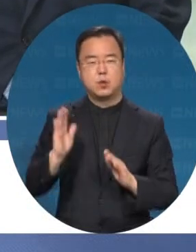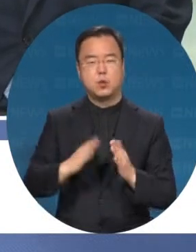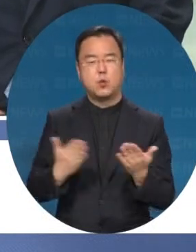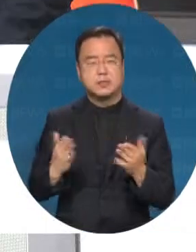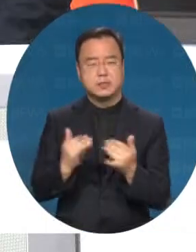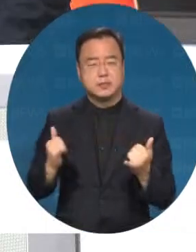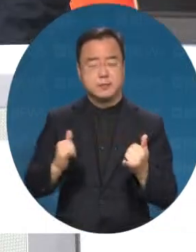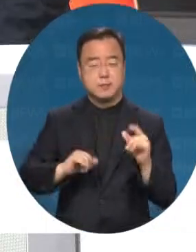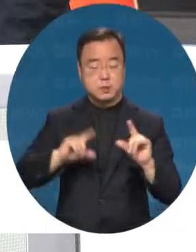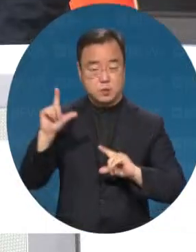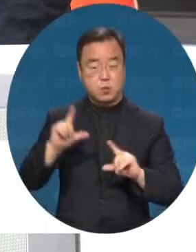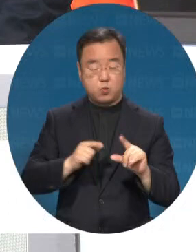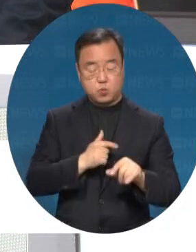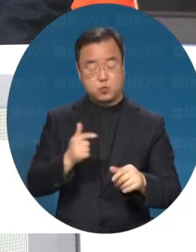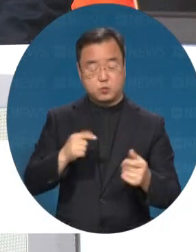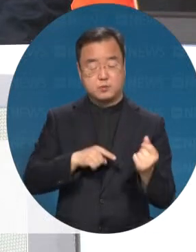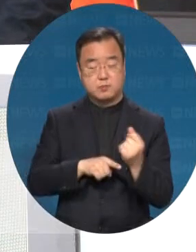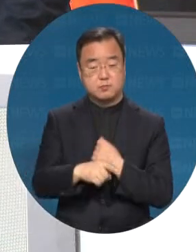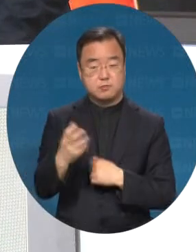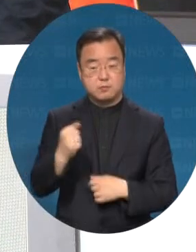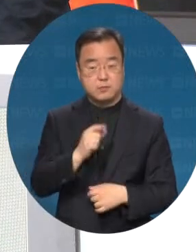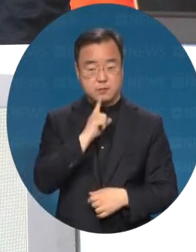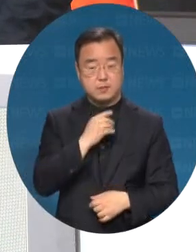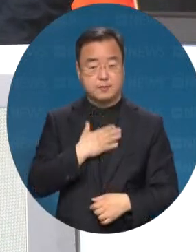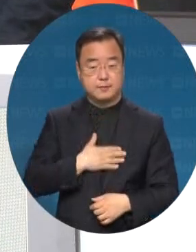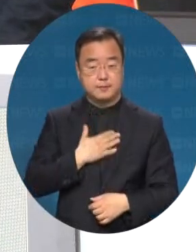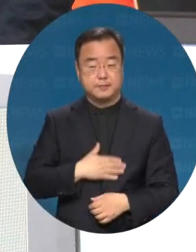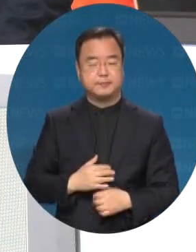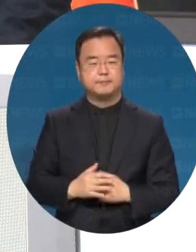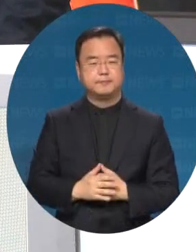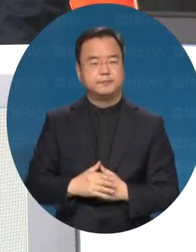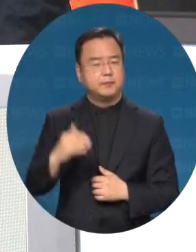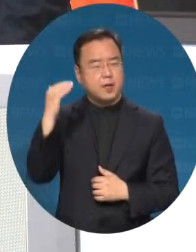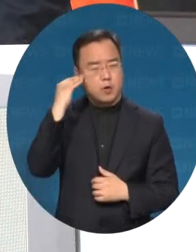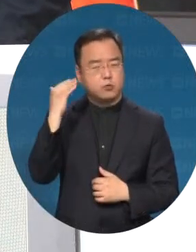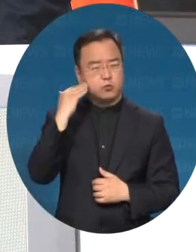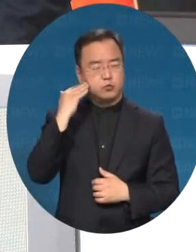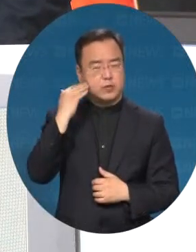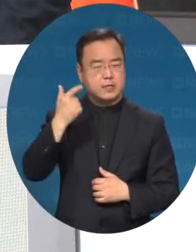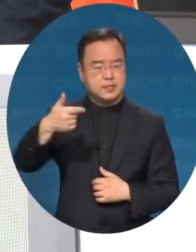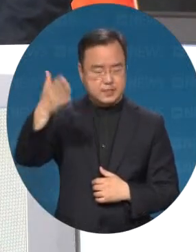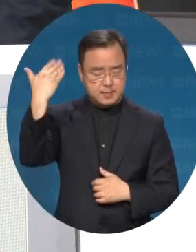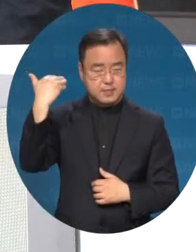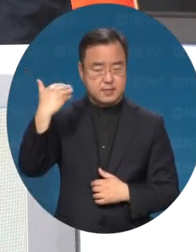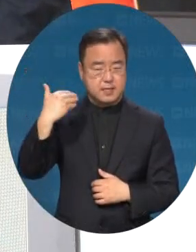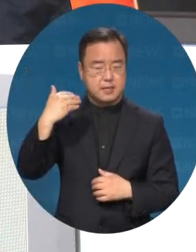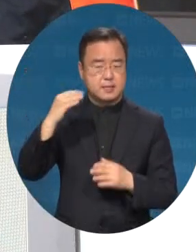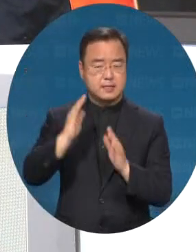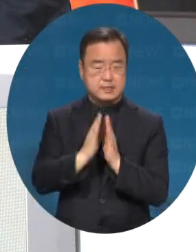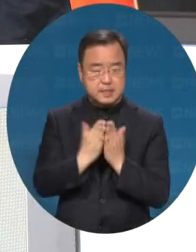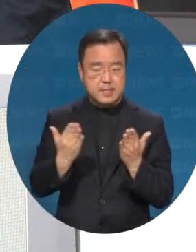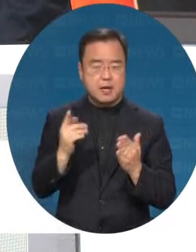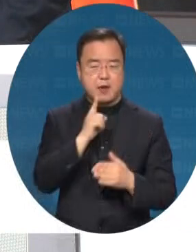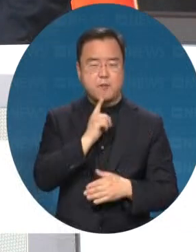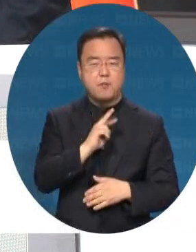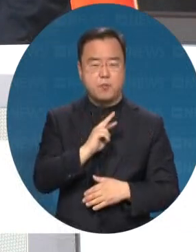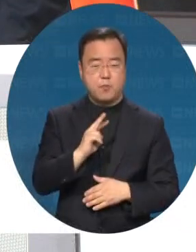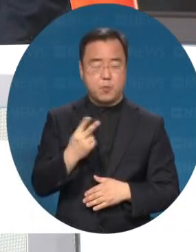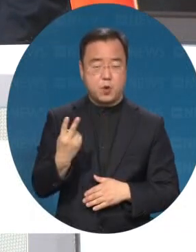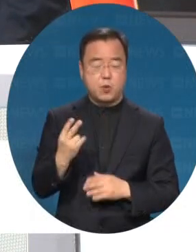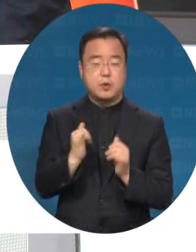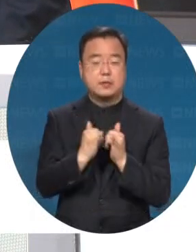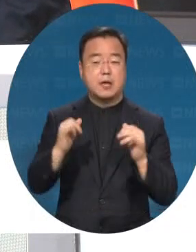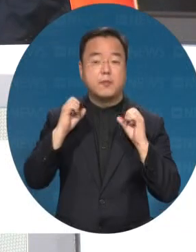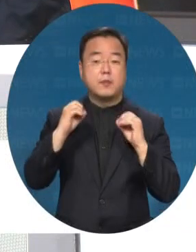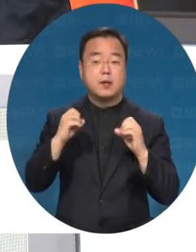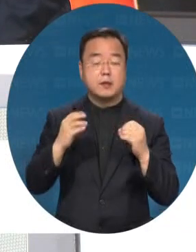자세에 대해 시사하는 바가 크다라는 말씀이셨습니다 우리나라의 고전이 번역하고 또 임무를 알리는 일에 어떤 의미가 있다고